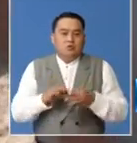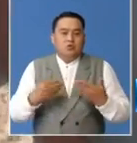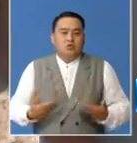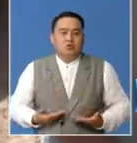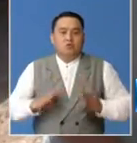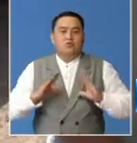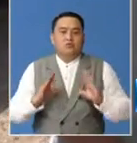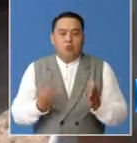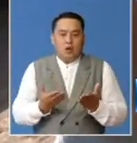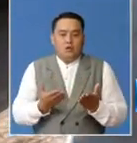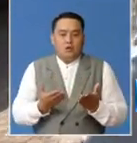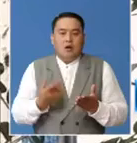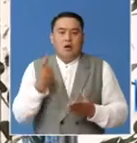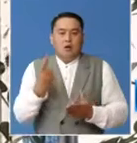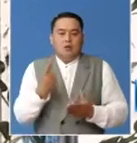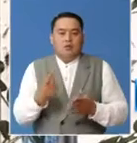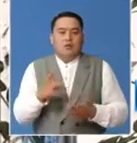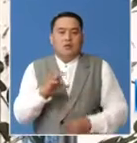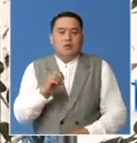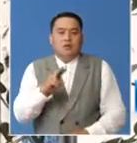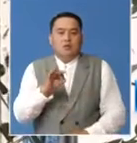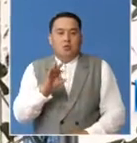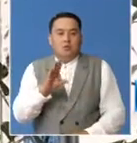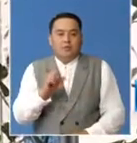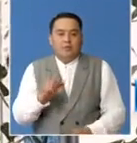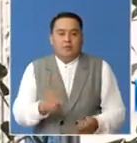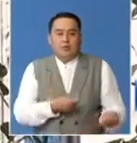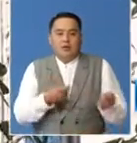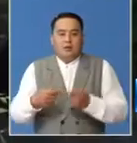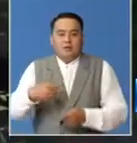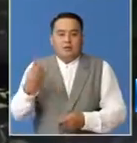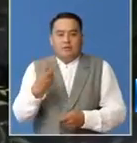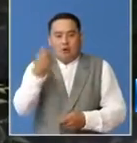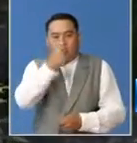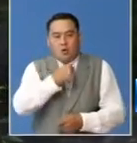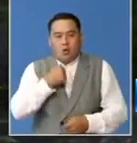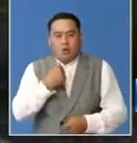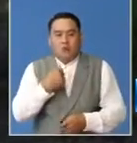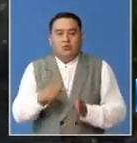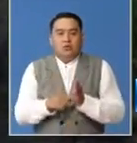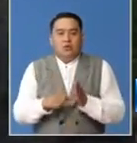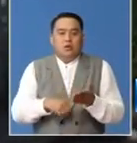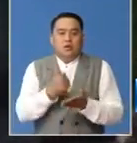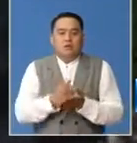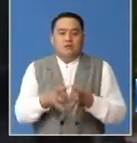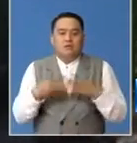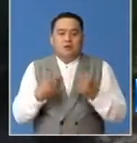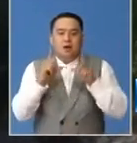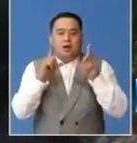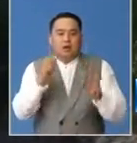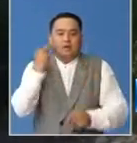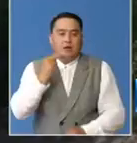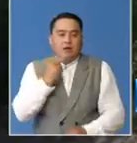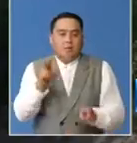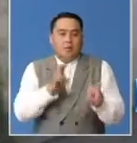жизненной ситуации. Одни из них – сиитовы. Они переехали в Казахстан 2 года назад. Полгода спустя глава семьи отправился в